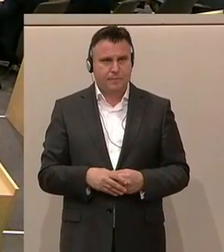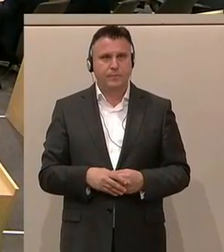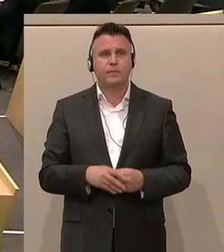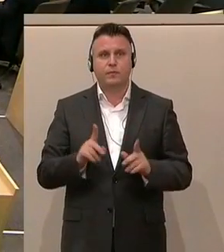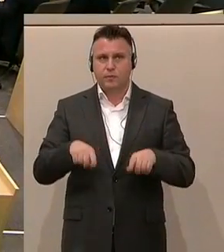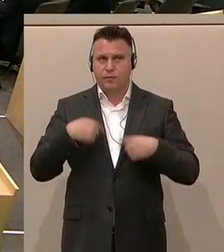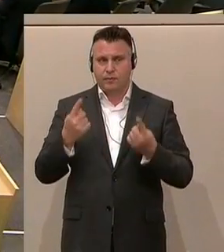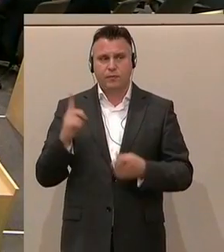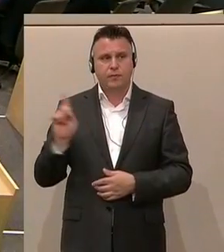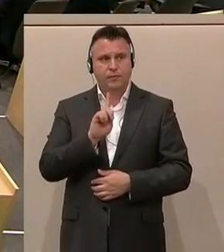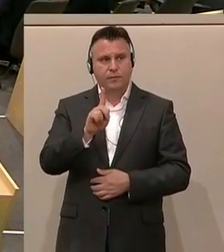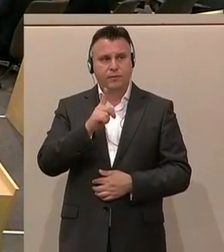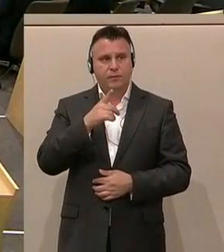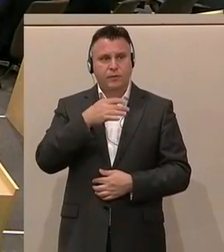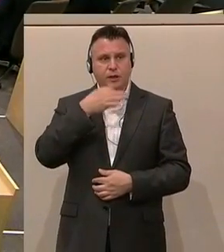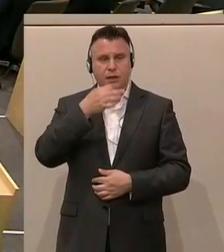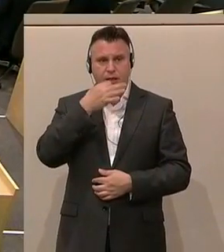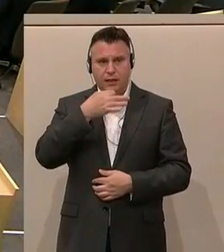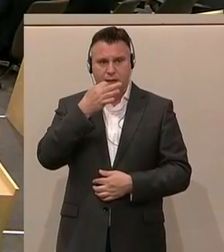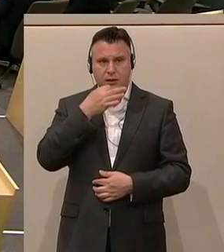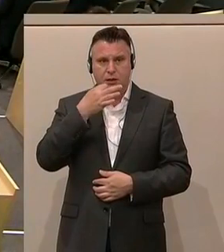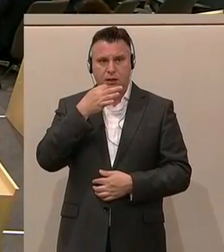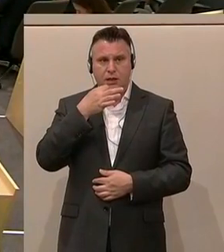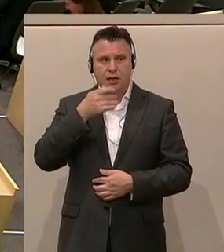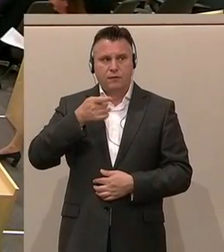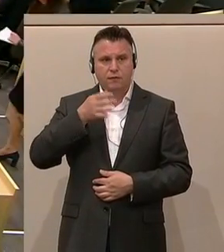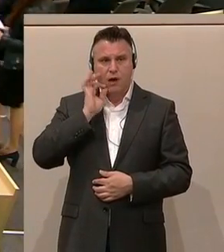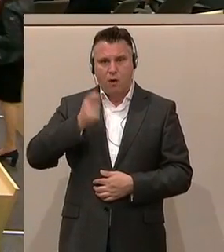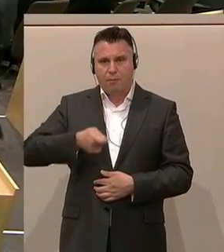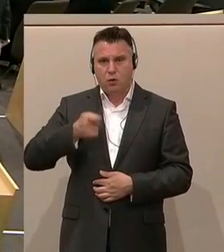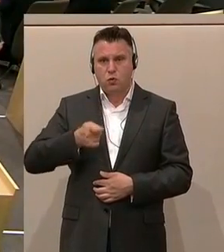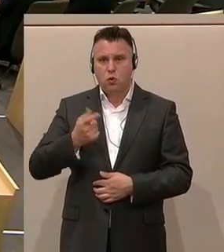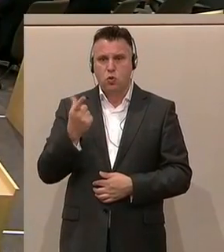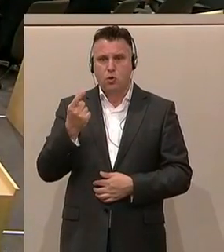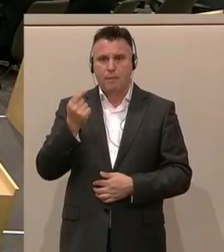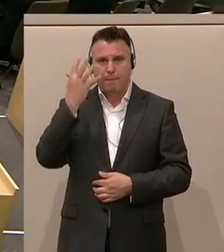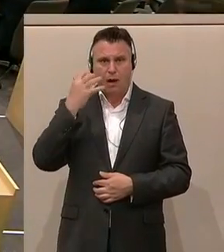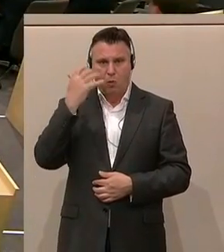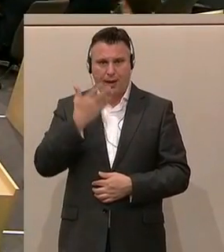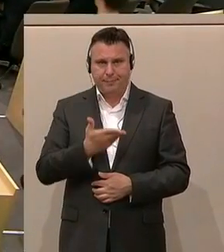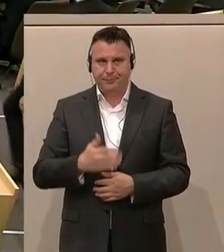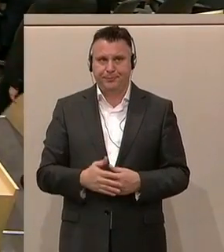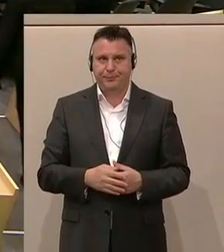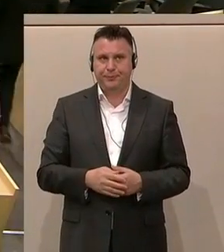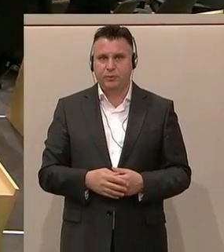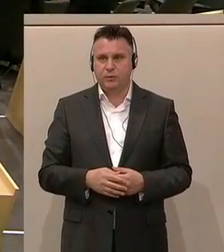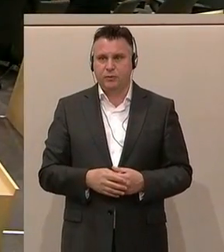Zu Wort gemeldet. Als nächste Rednerin zu Wort gemeldet Karin Doppelbauer von den NEOS.